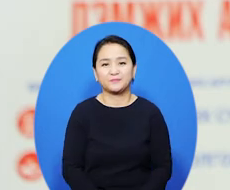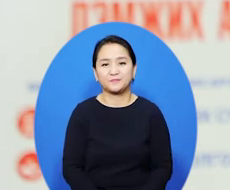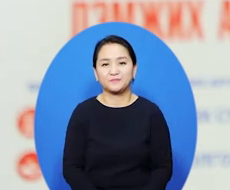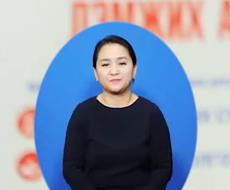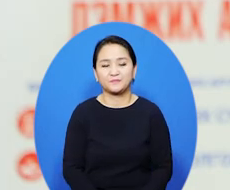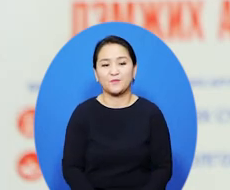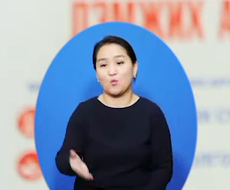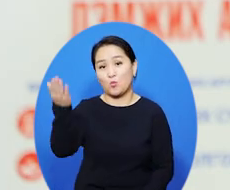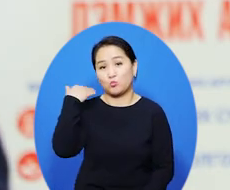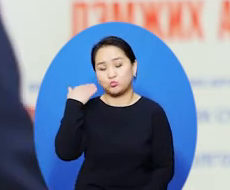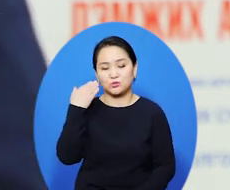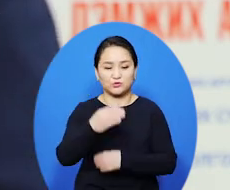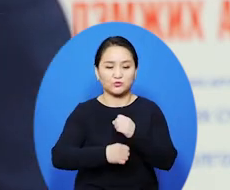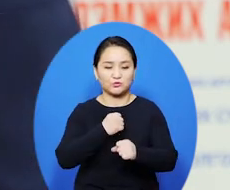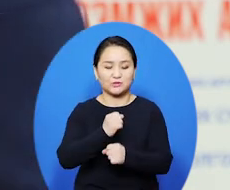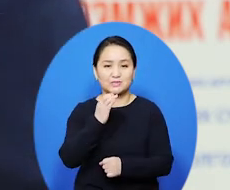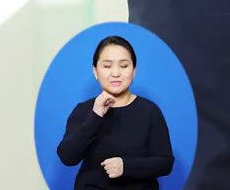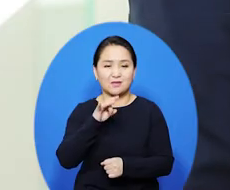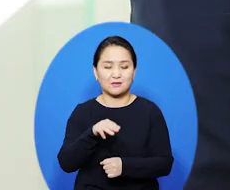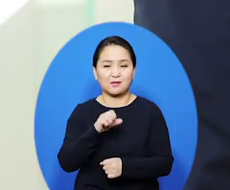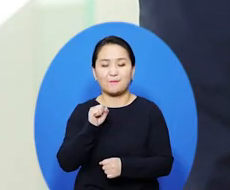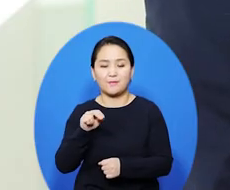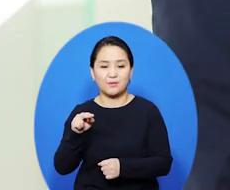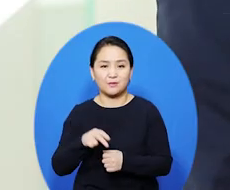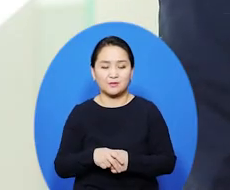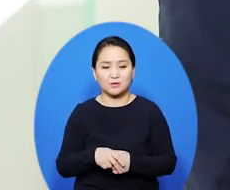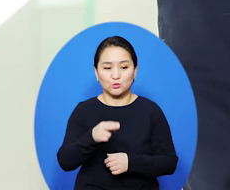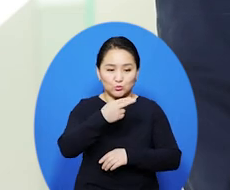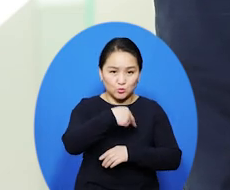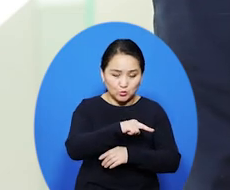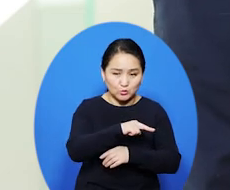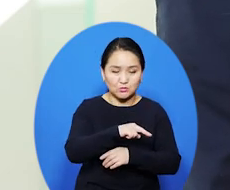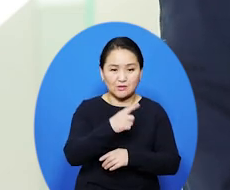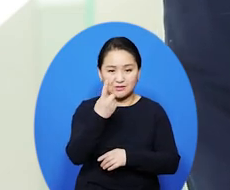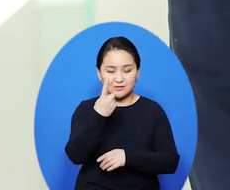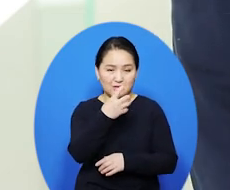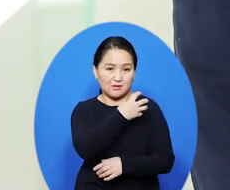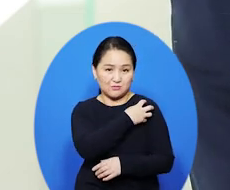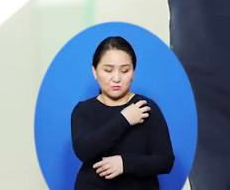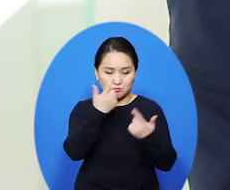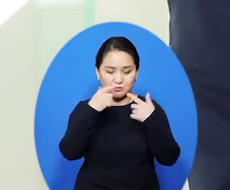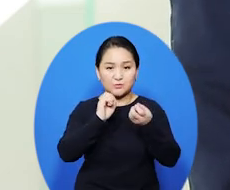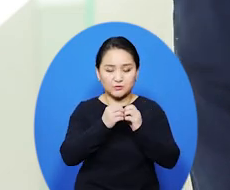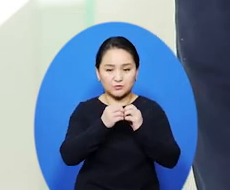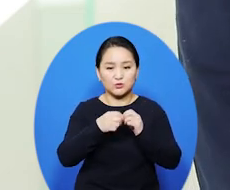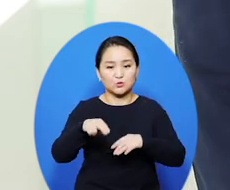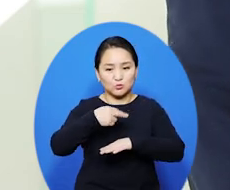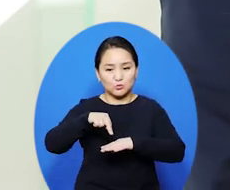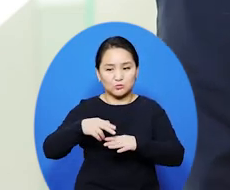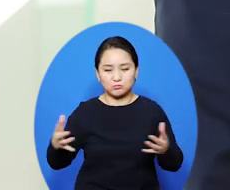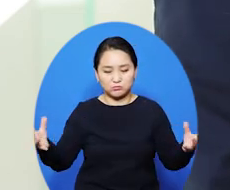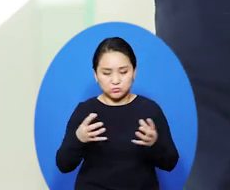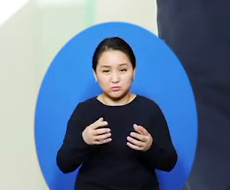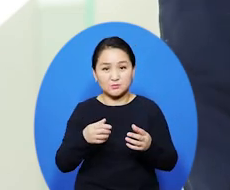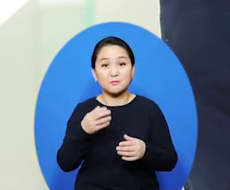За яг өмнөх жилүүдэд бол стартапын хувьд бол дүүрэг бол дангаараа зохион байгуулад дүүргээсээ шалгаруулад өгдөгс. Энэ